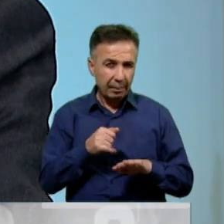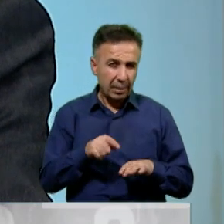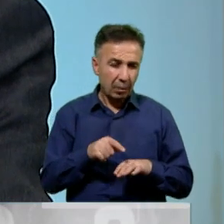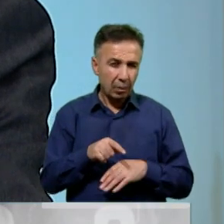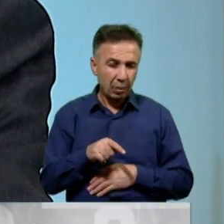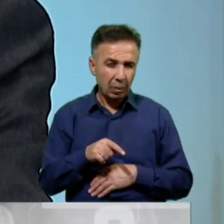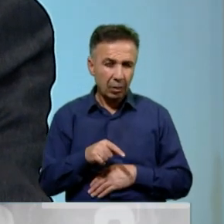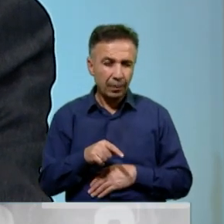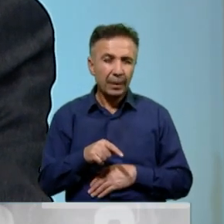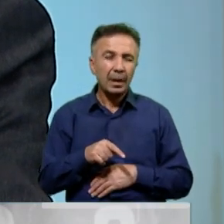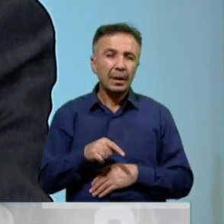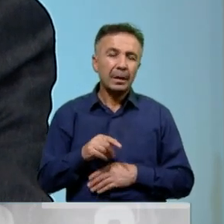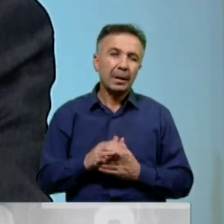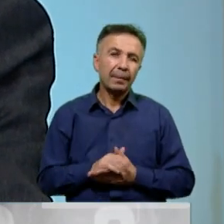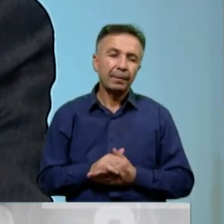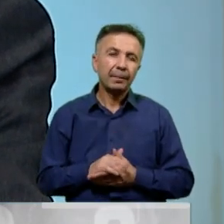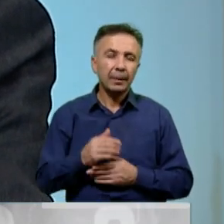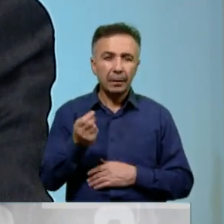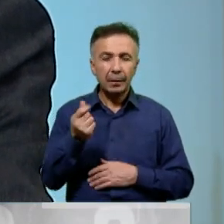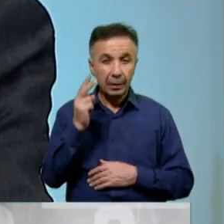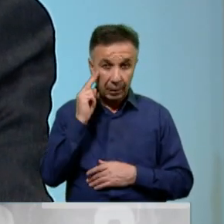usul ve furua, zengine,